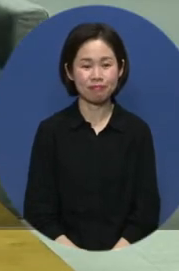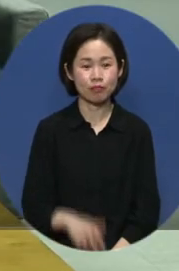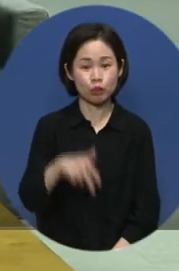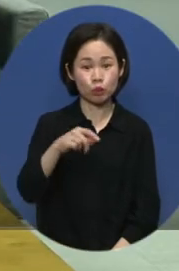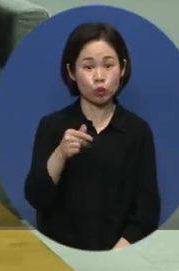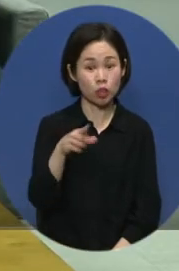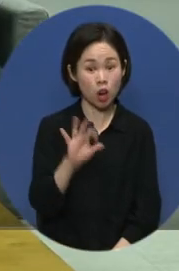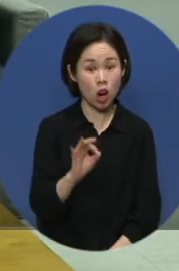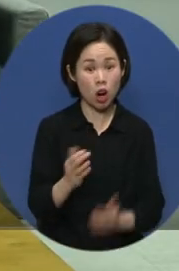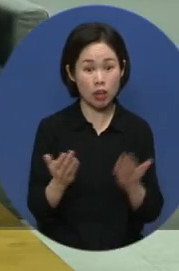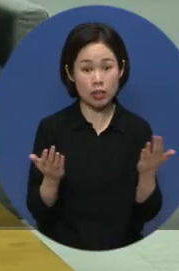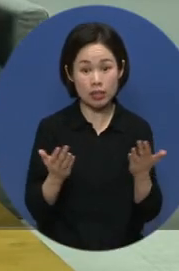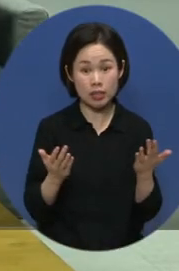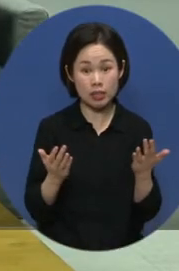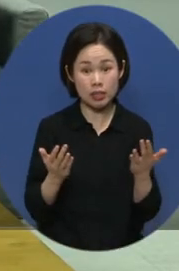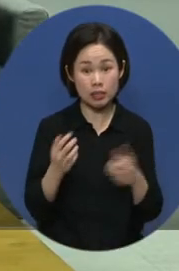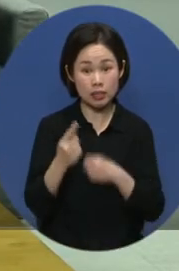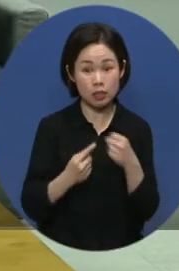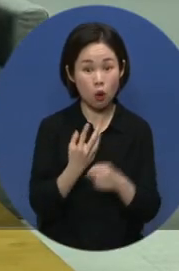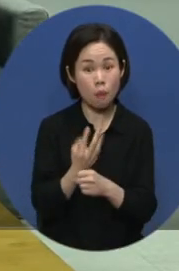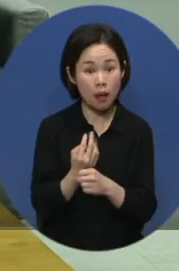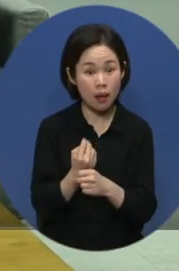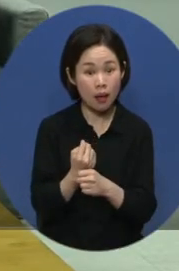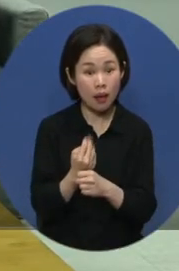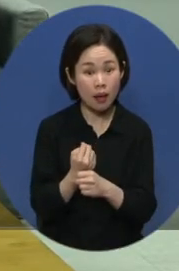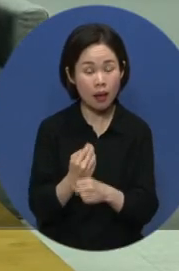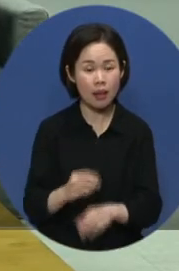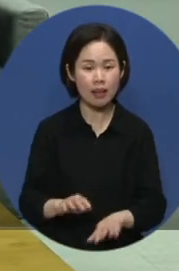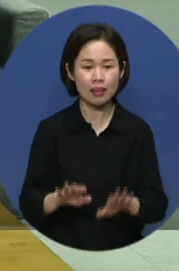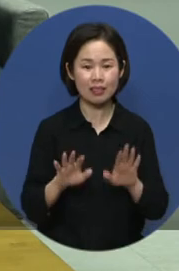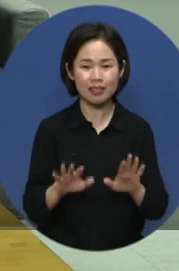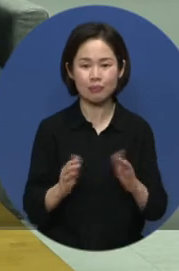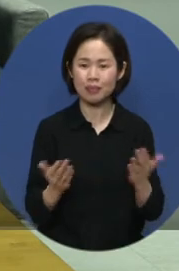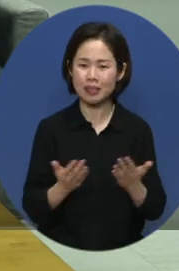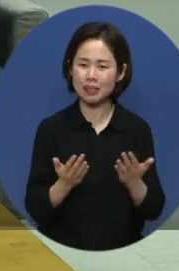주영 씨는 지금 일한 지 얼마나 됐죠? 일한 지